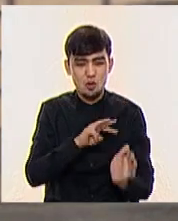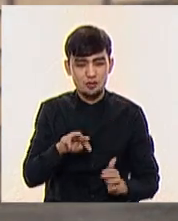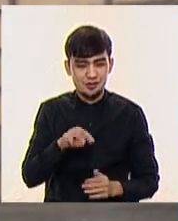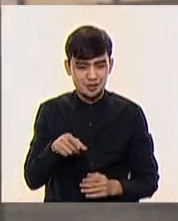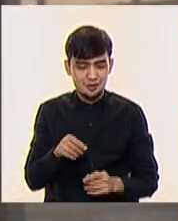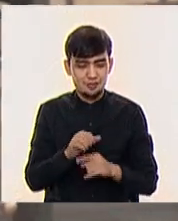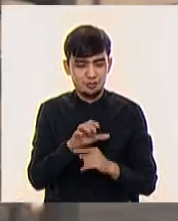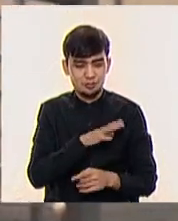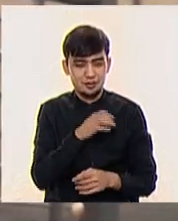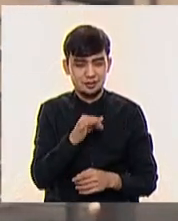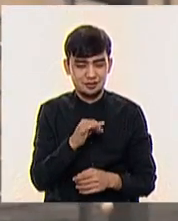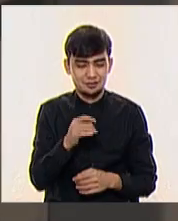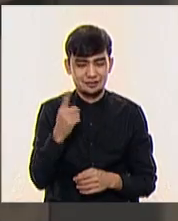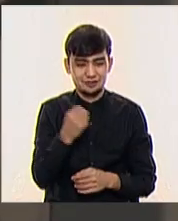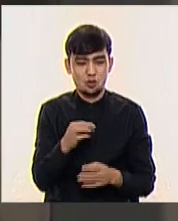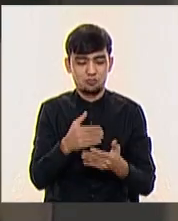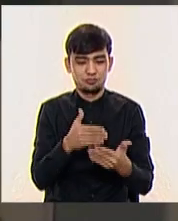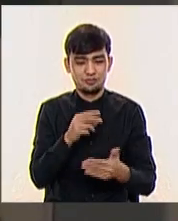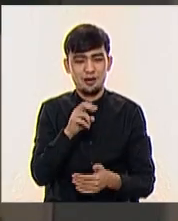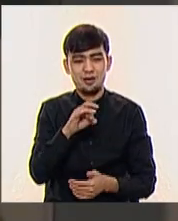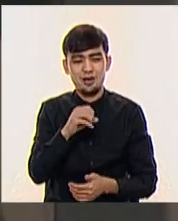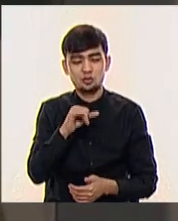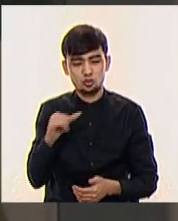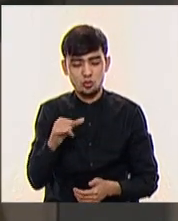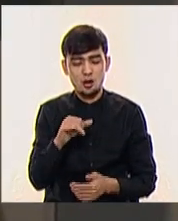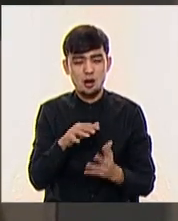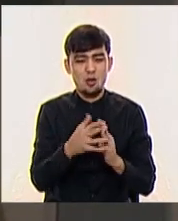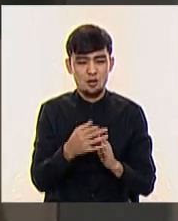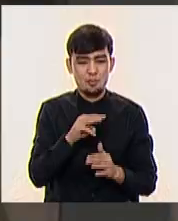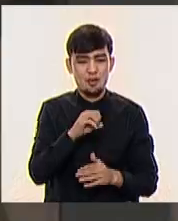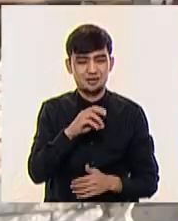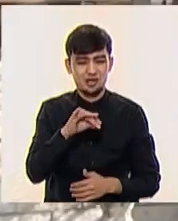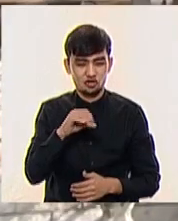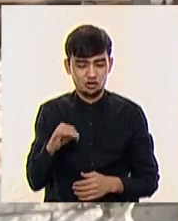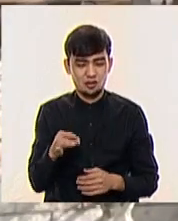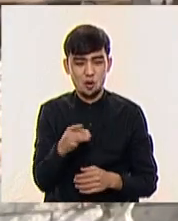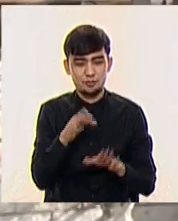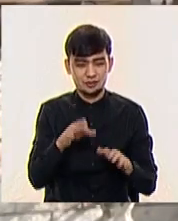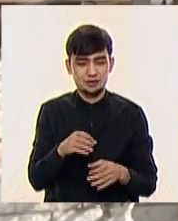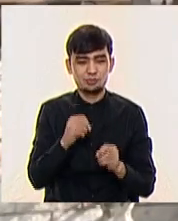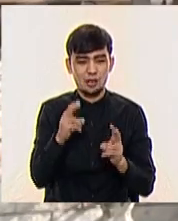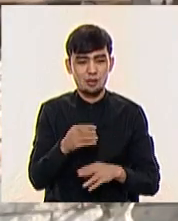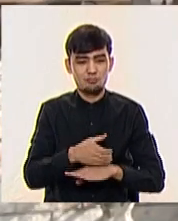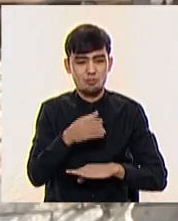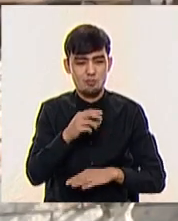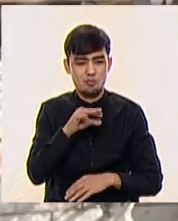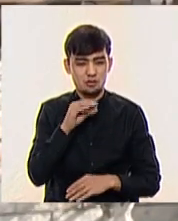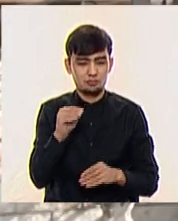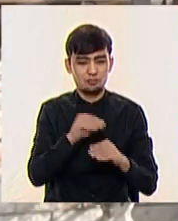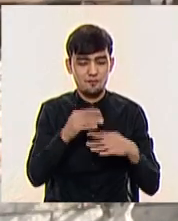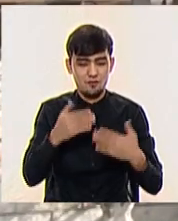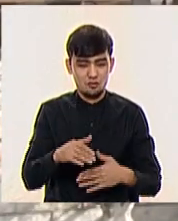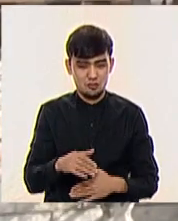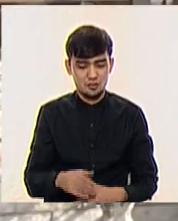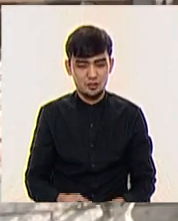қаржы бөлініпті. Ал бірер апта бұрын Қарасу және Масанша ауылдарына блокбекеттер қойылған. Жеті полиция учаскі қызметкерлері қызмет